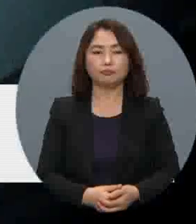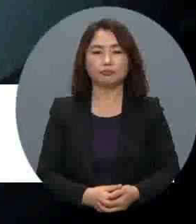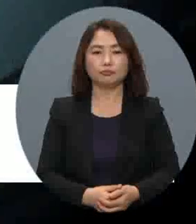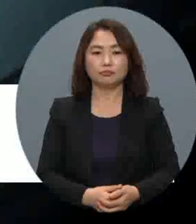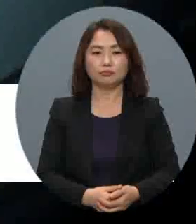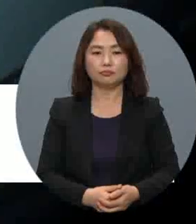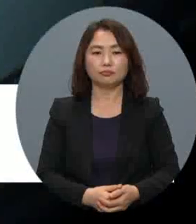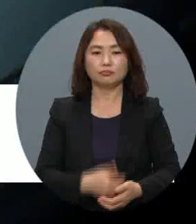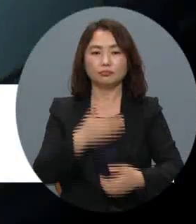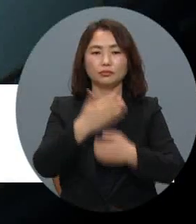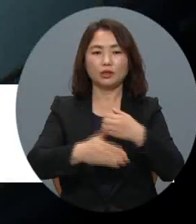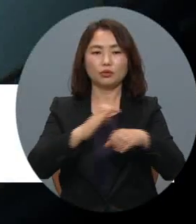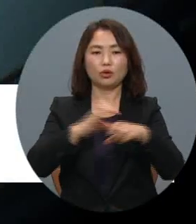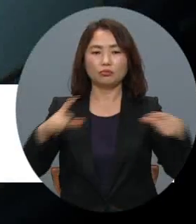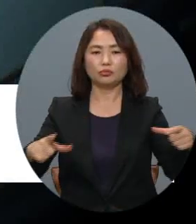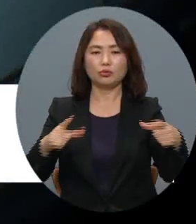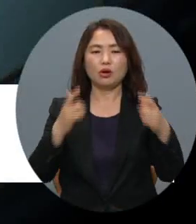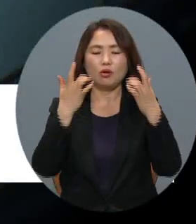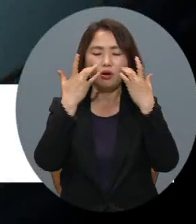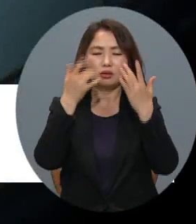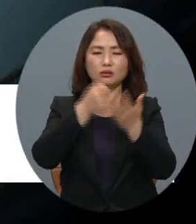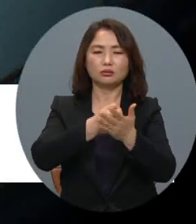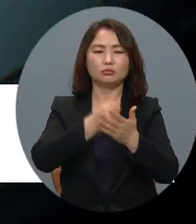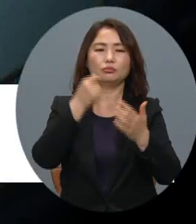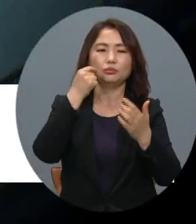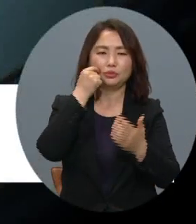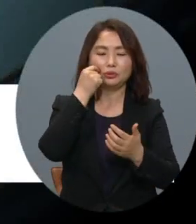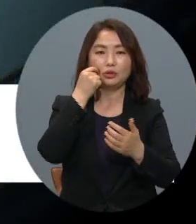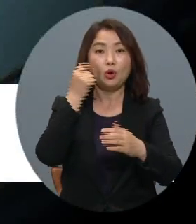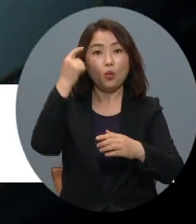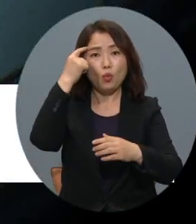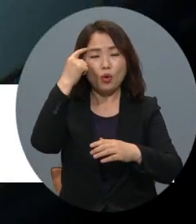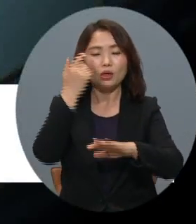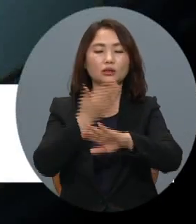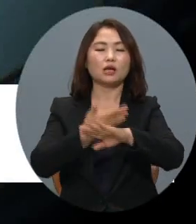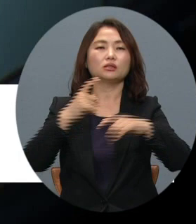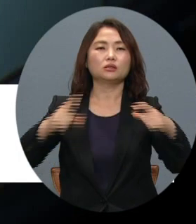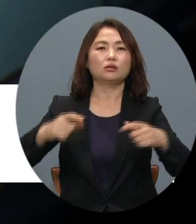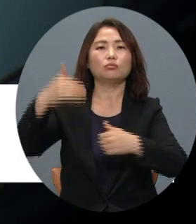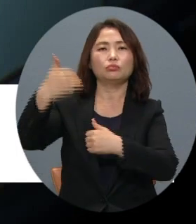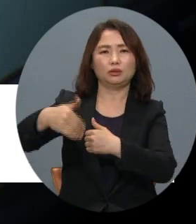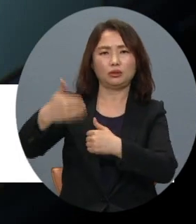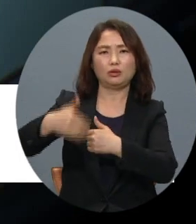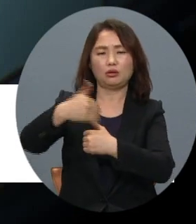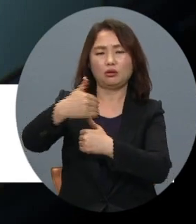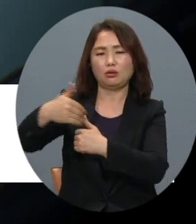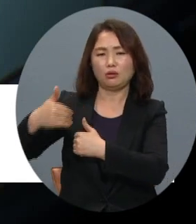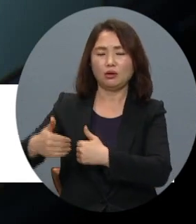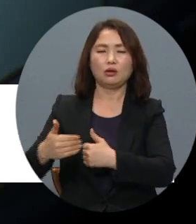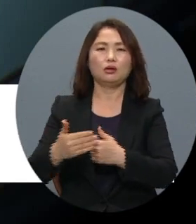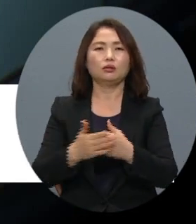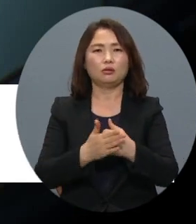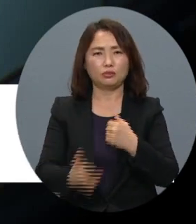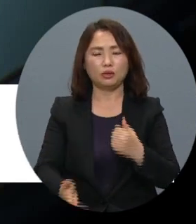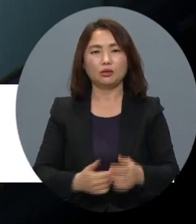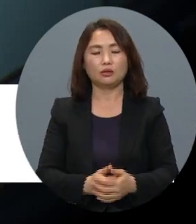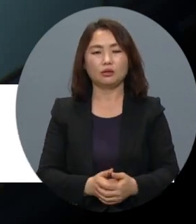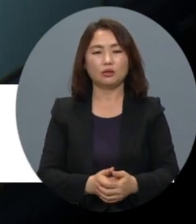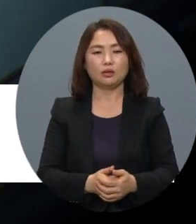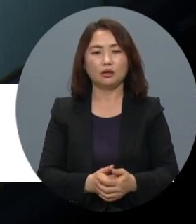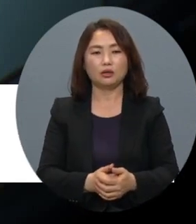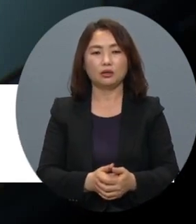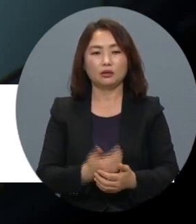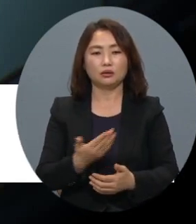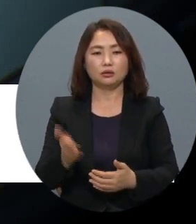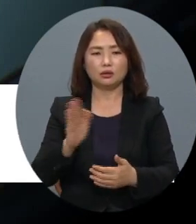확정을 지을 수는 없는 상황입니다. 다른 지역에서도 요구를 하셔서